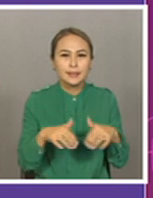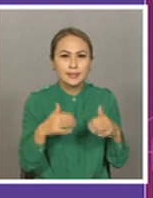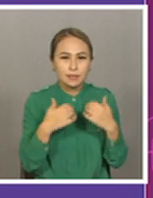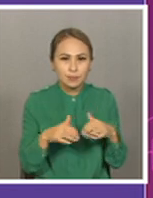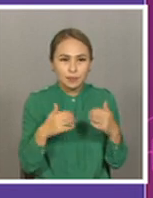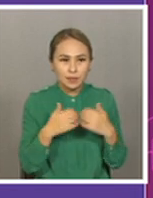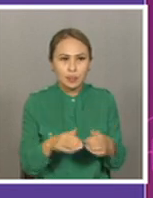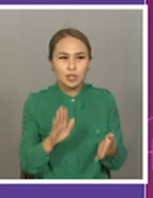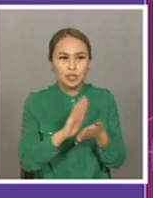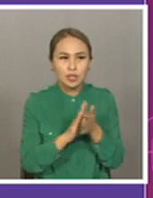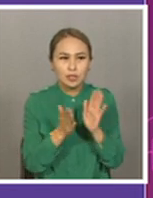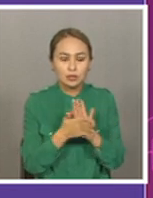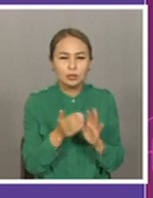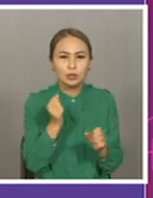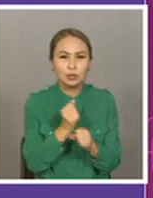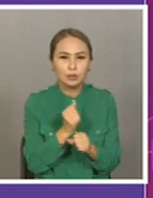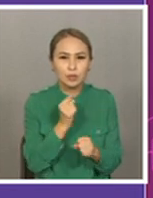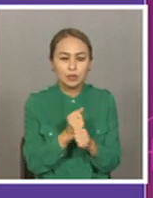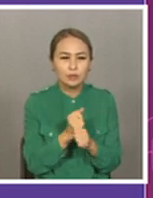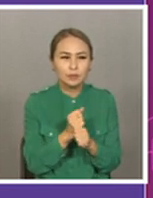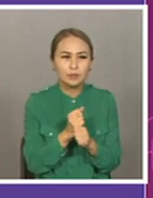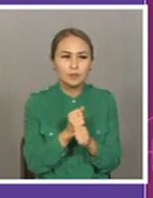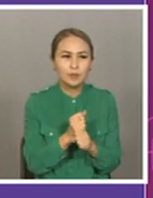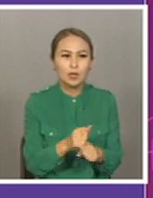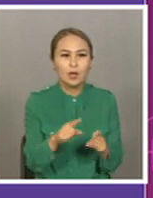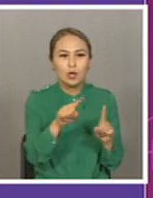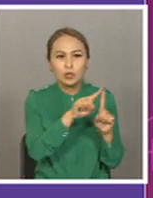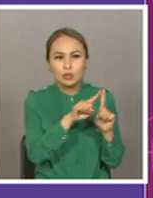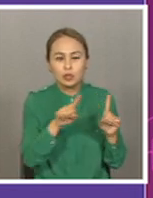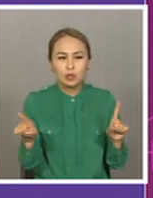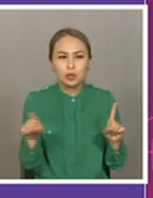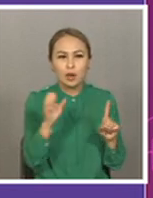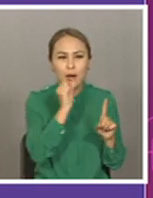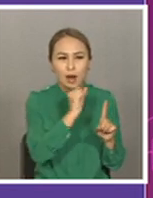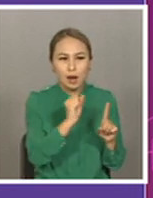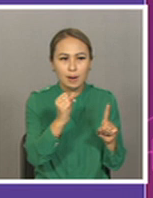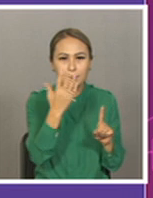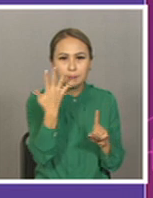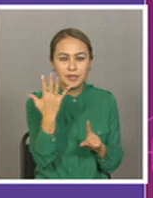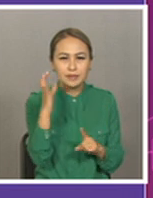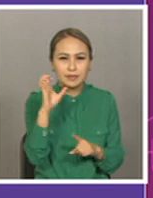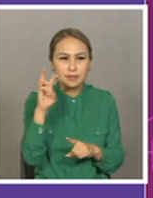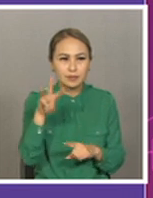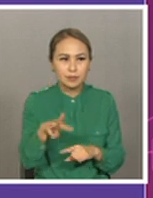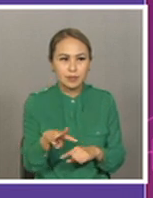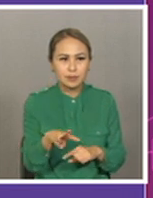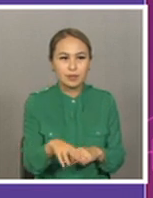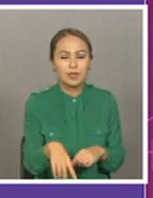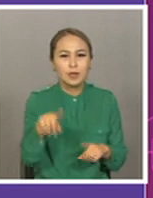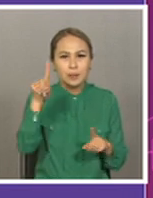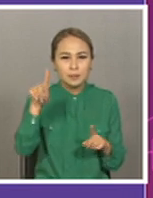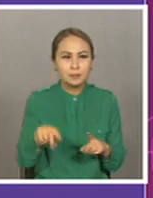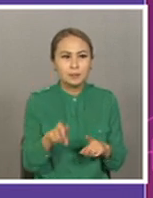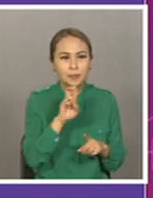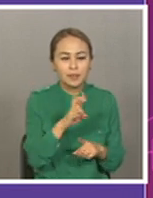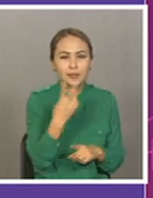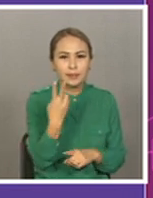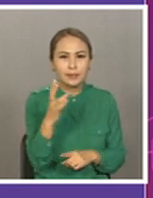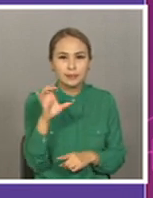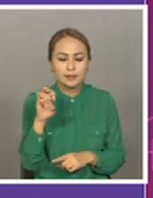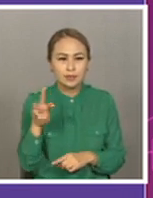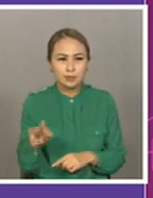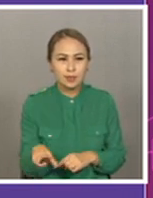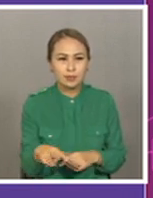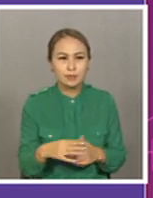Есептің шартын құрып алайық. Ұзындығы А 5 сантиметрге тең, ені Б 2